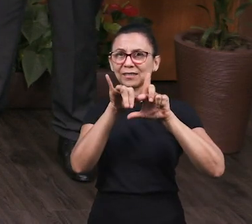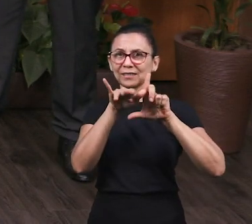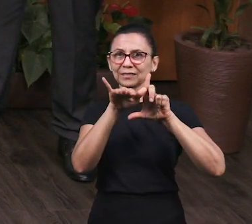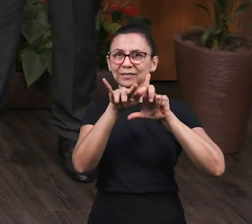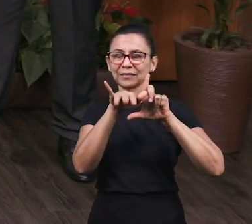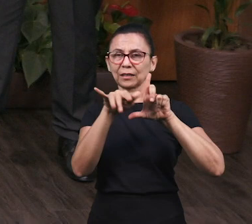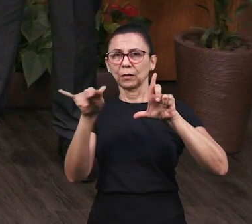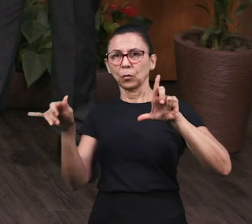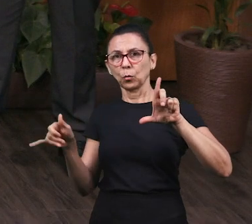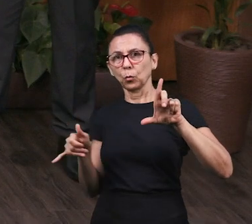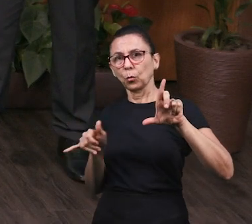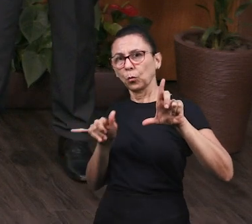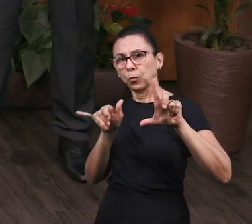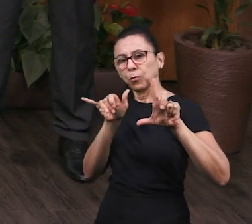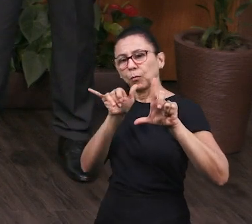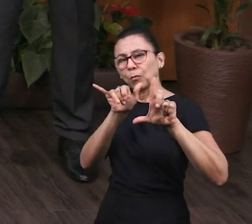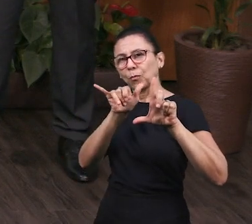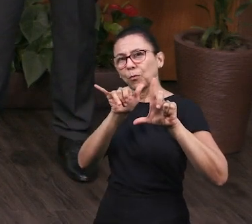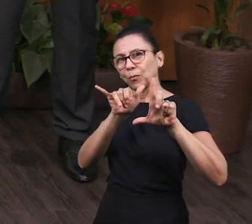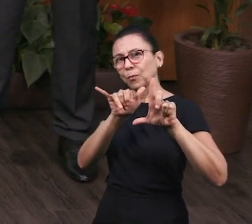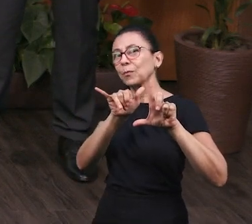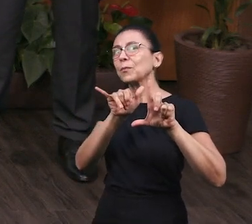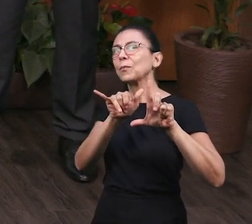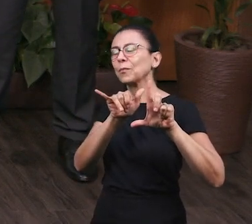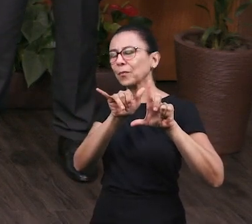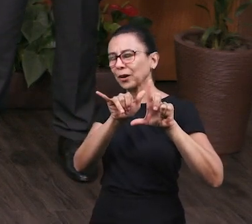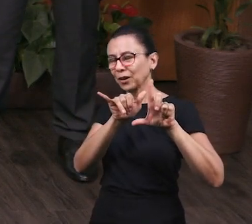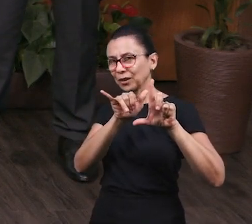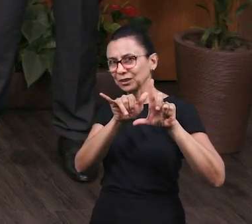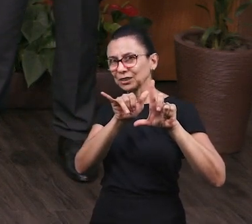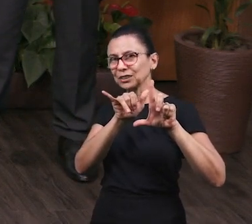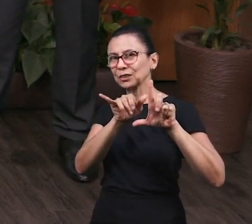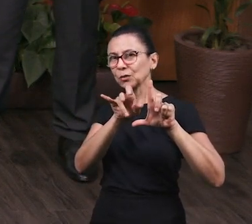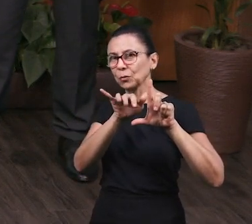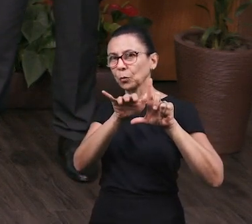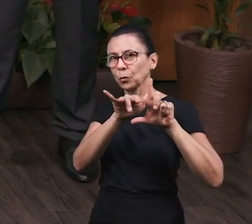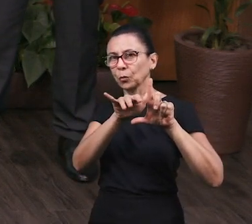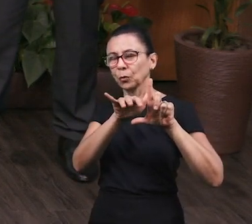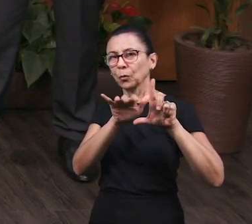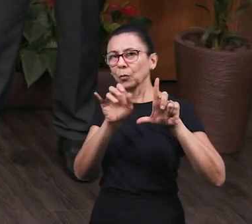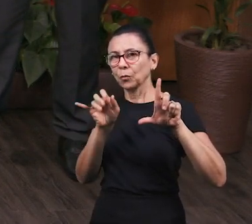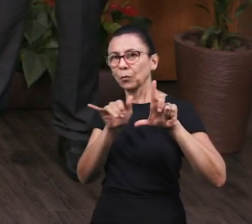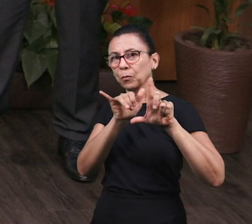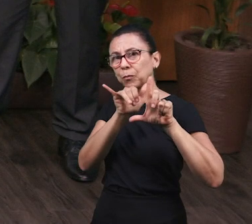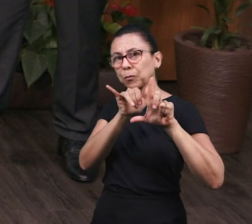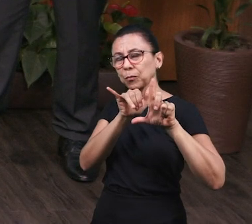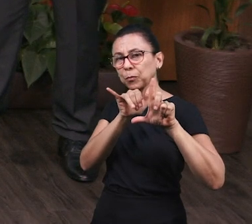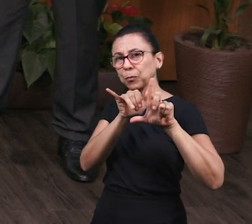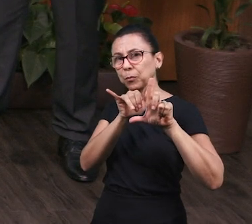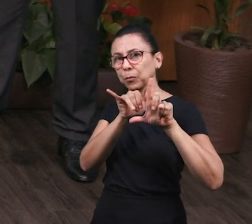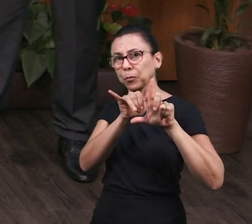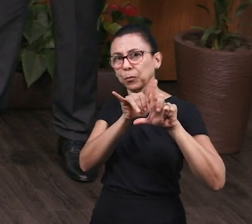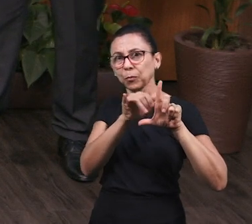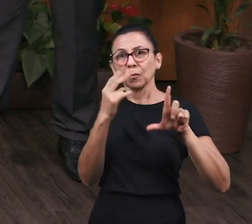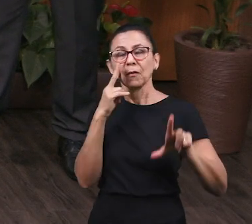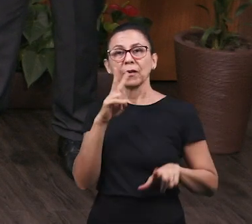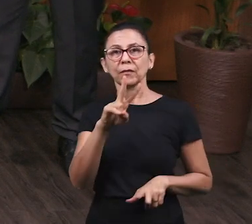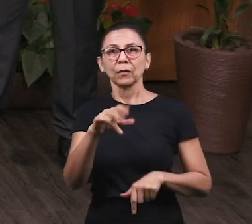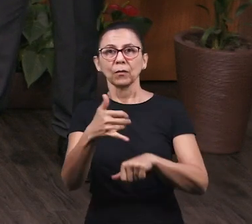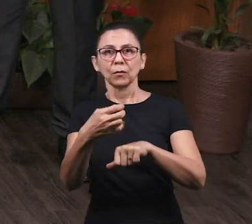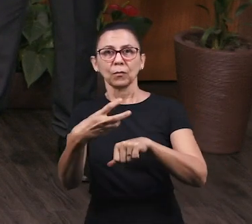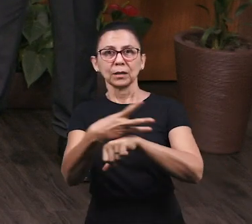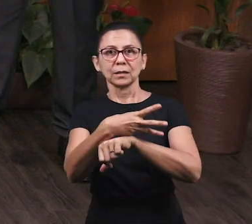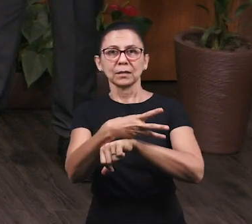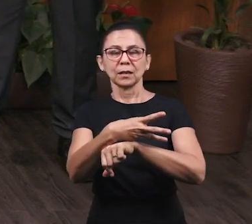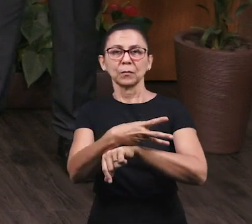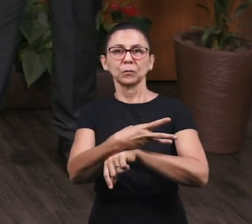l'écran un code, le QR code. Vous pouvez approcher la caméra de votre smartphone vers ce code. Vous